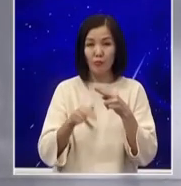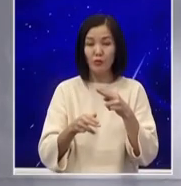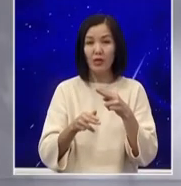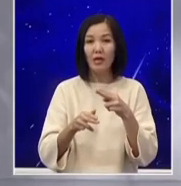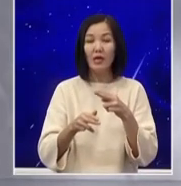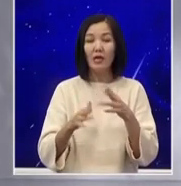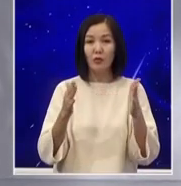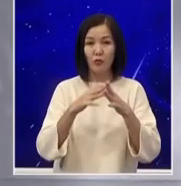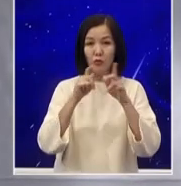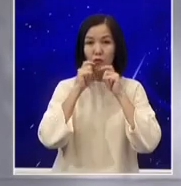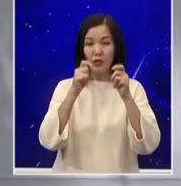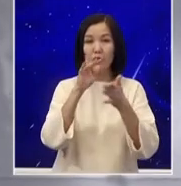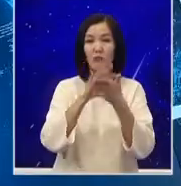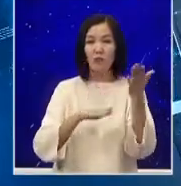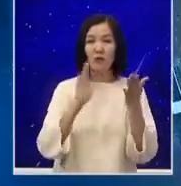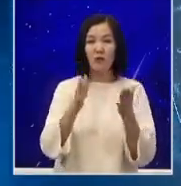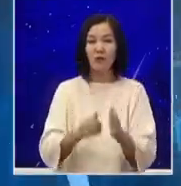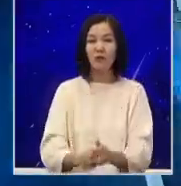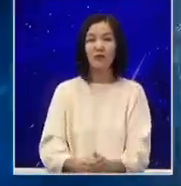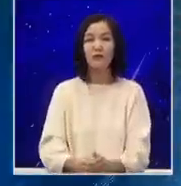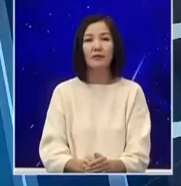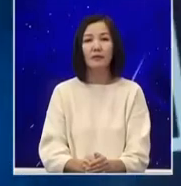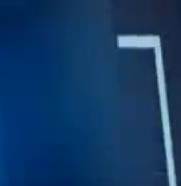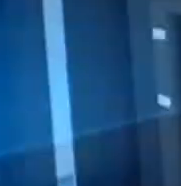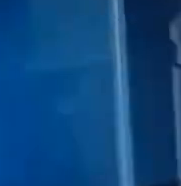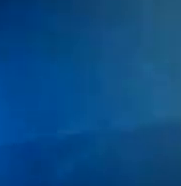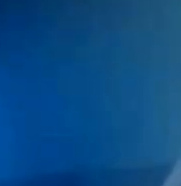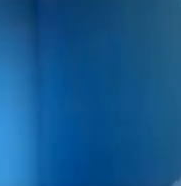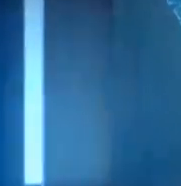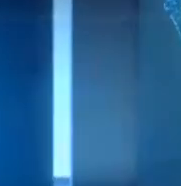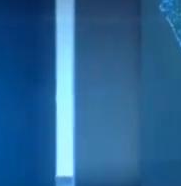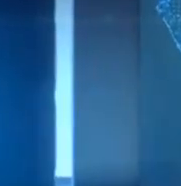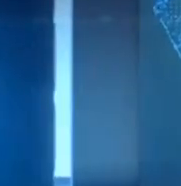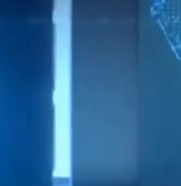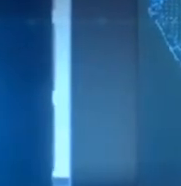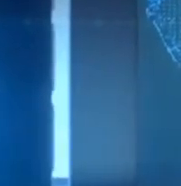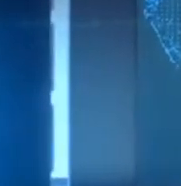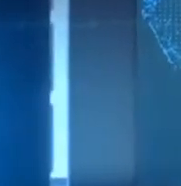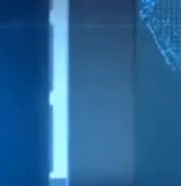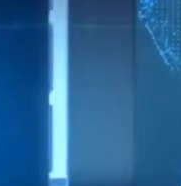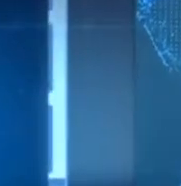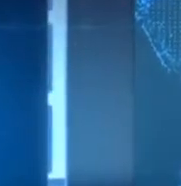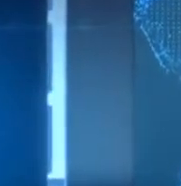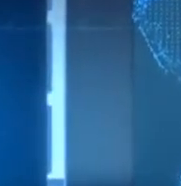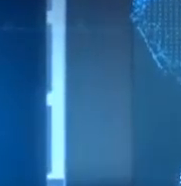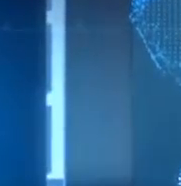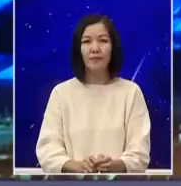болмақ дейді харекет мүшелері. Алмат Хамид, Жаслан Шымкенже, Жетісу телеарнасы, Талдықорған.